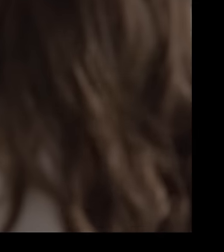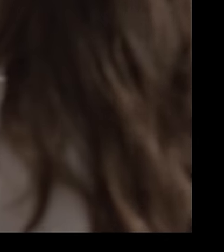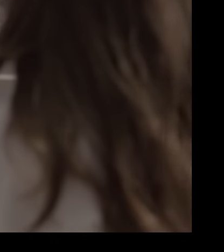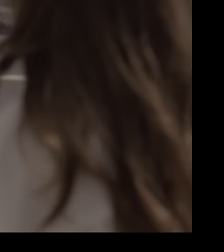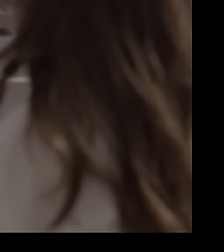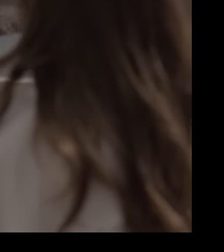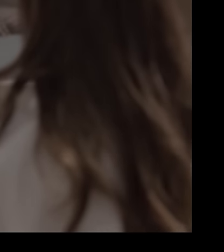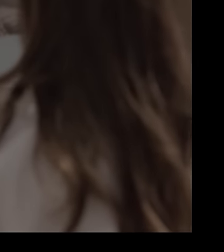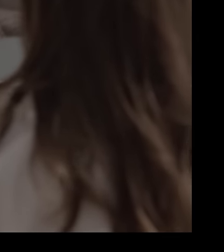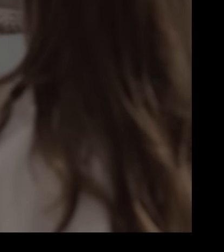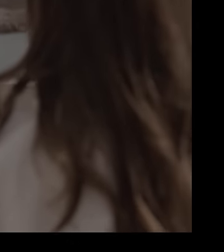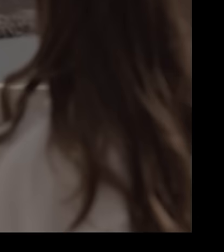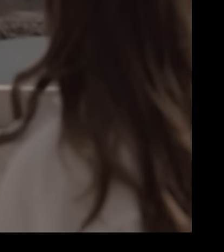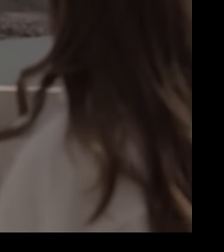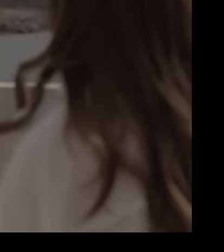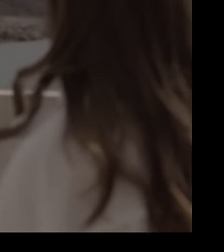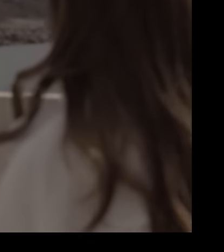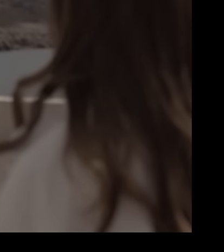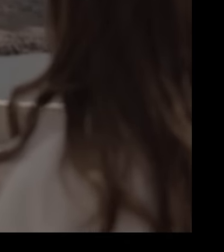mojoj duši dom.